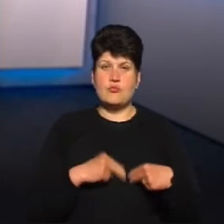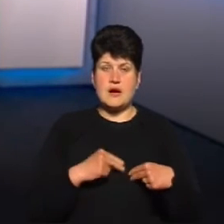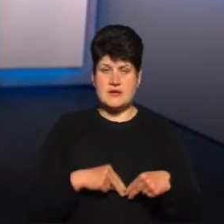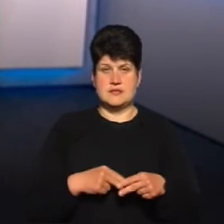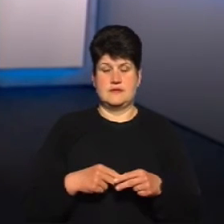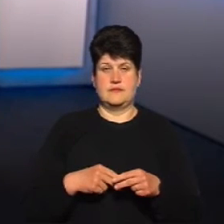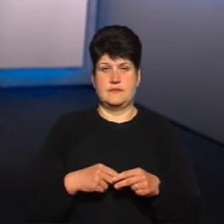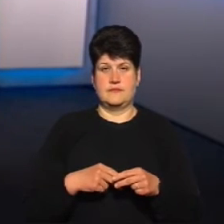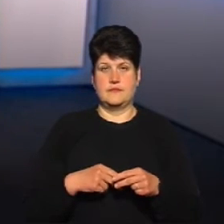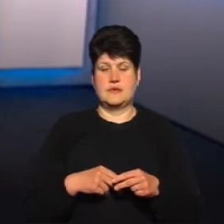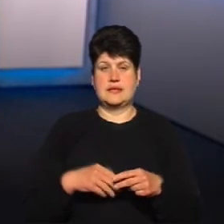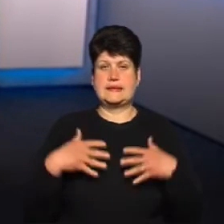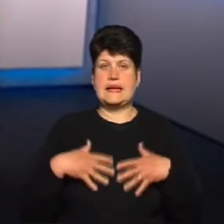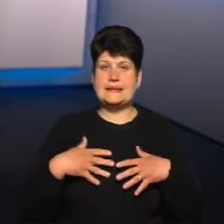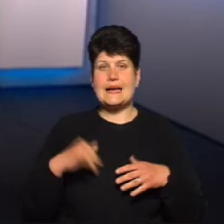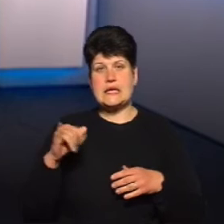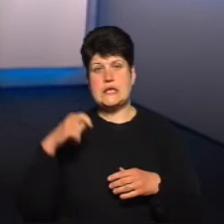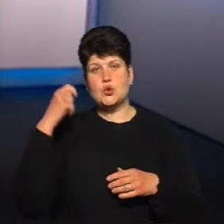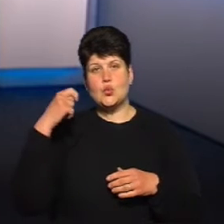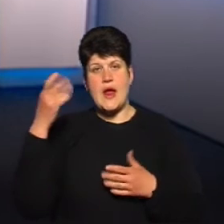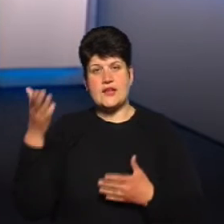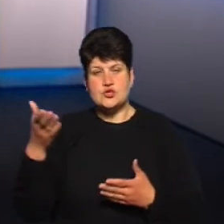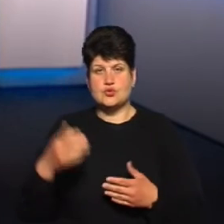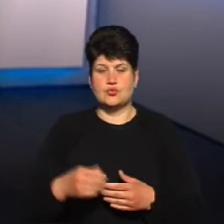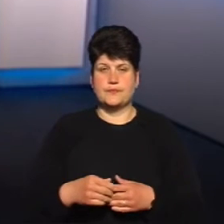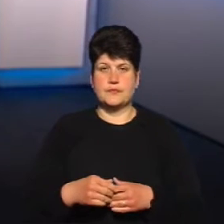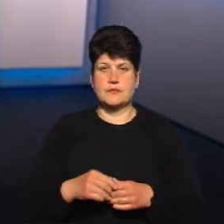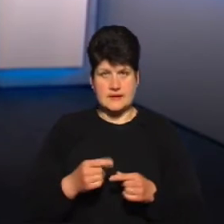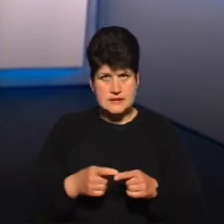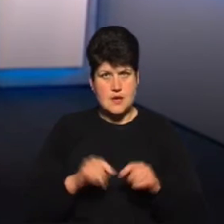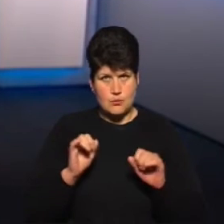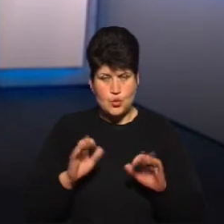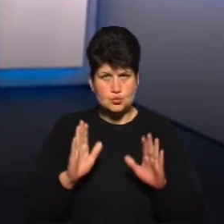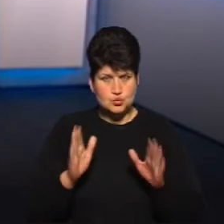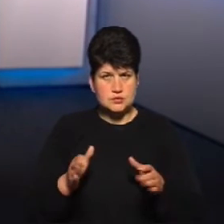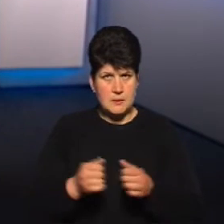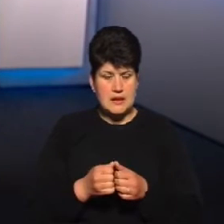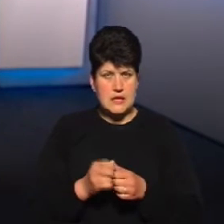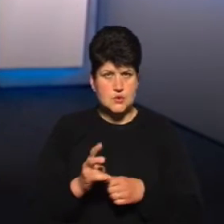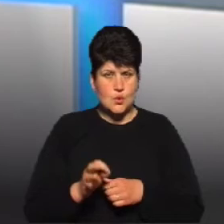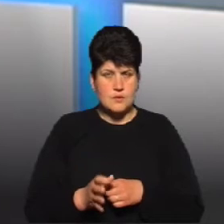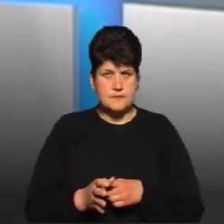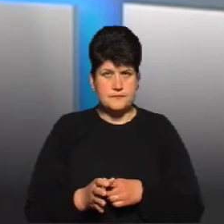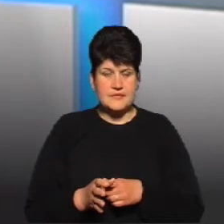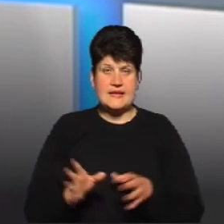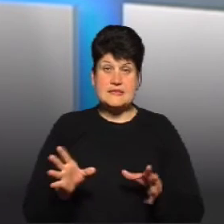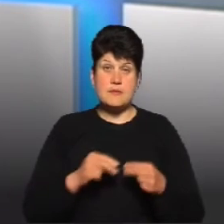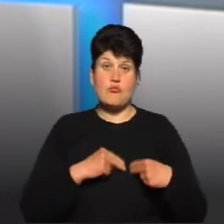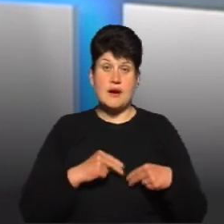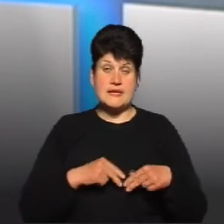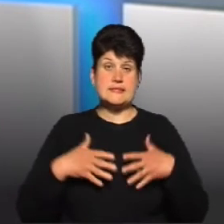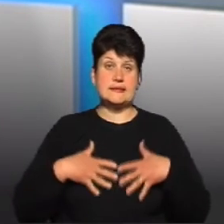якось так стосунки не складалися в Радянському Союзі. Наскільки це може десь бути близько? співпраця кримських татар з